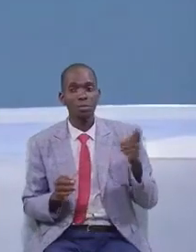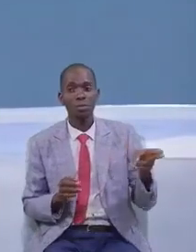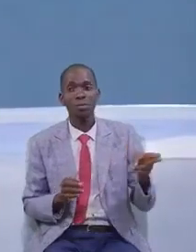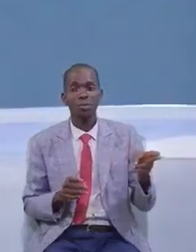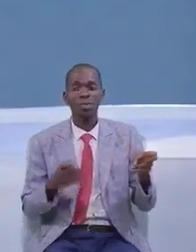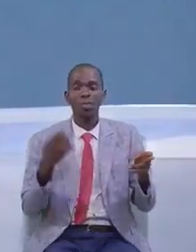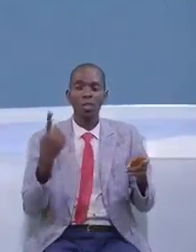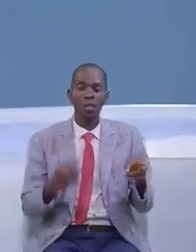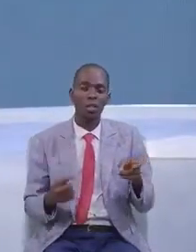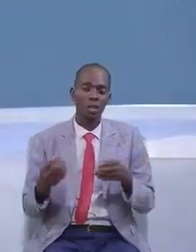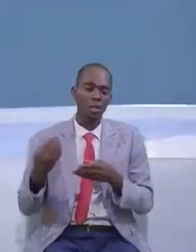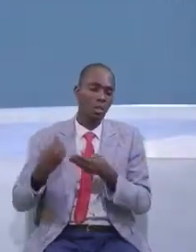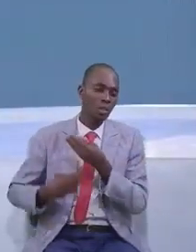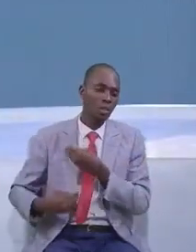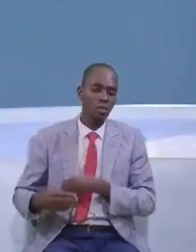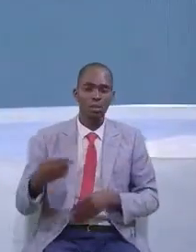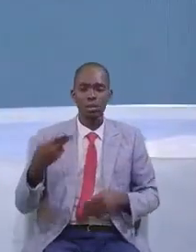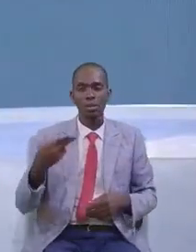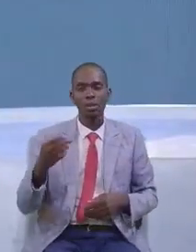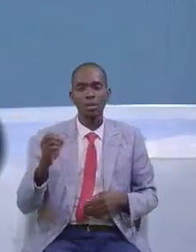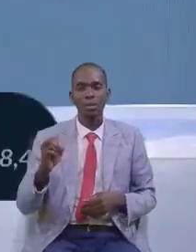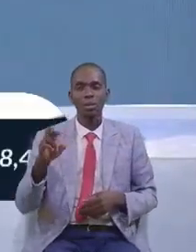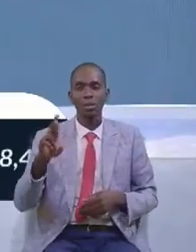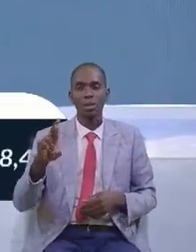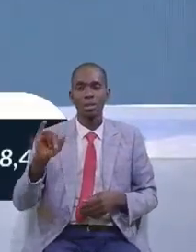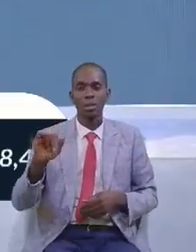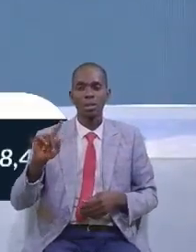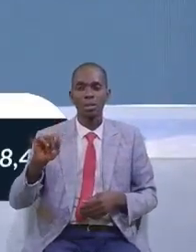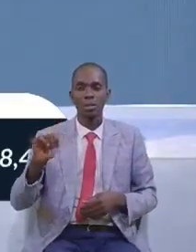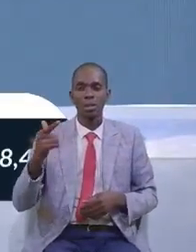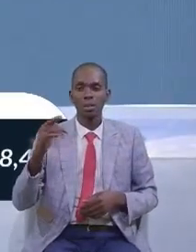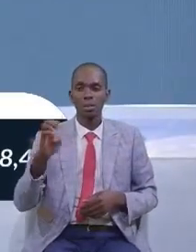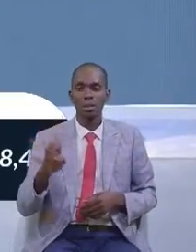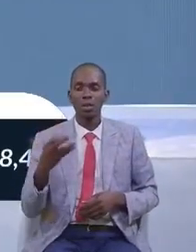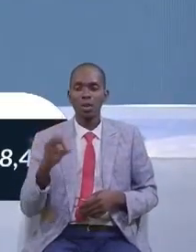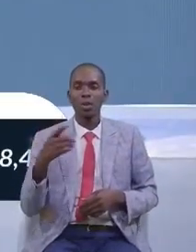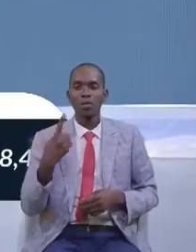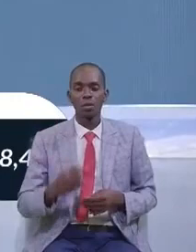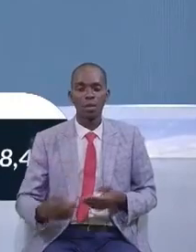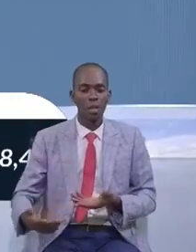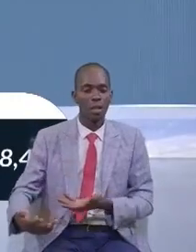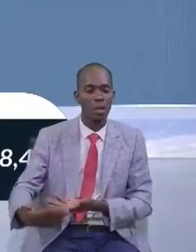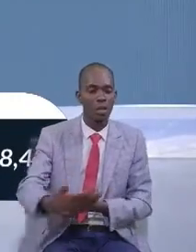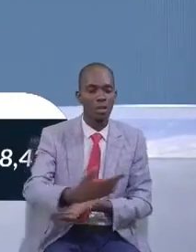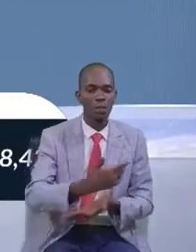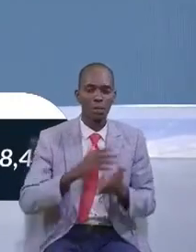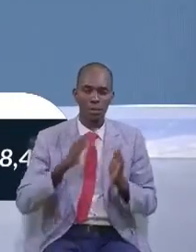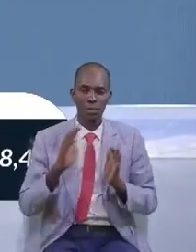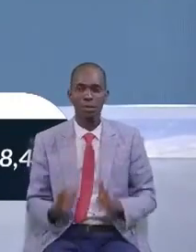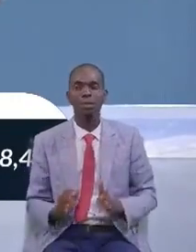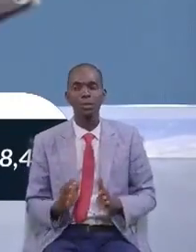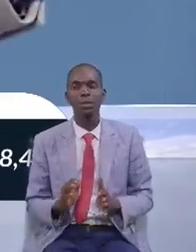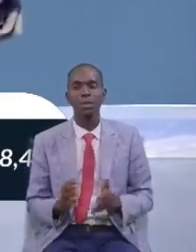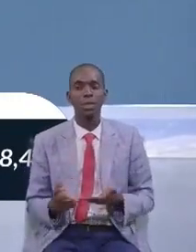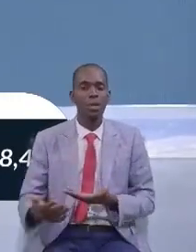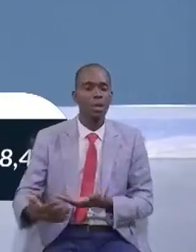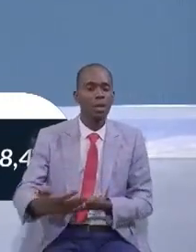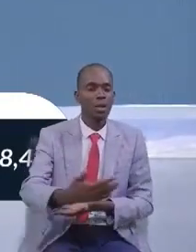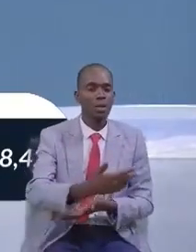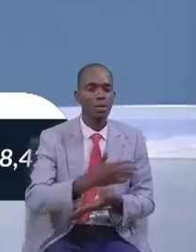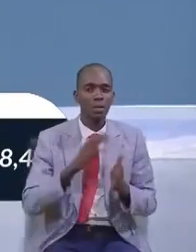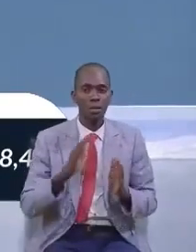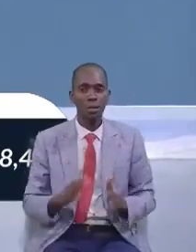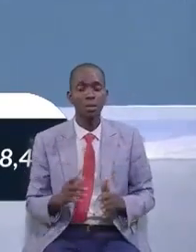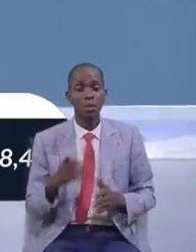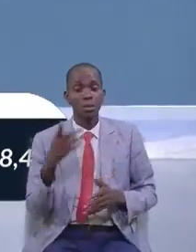heritage of the harvesters. ఇది కోత కోసే వారి యొక్క స్వాస్యం. Harvesters. కోత కోసే వారు. The harvest